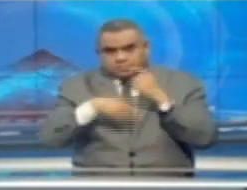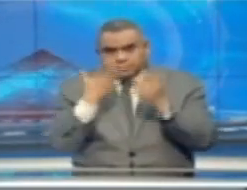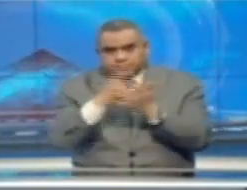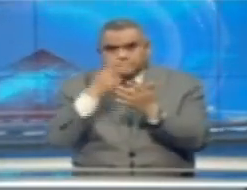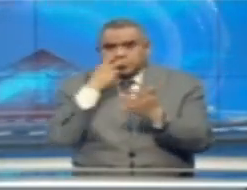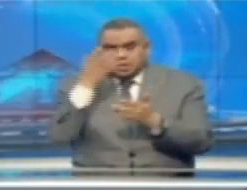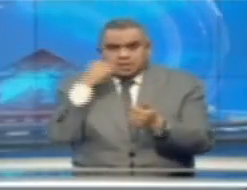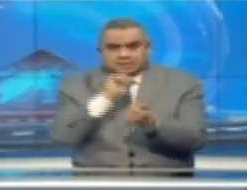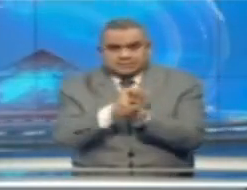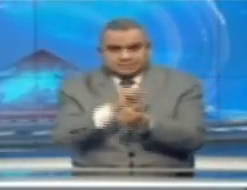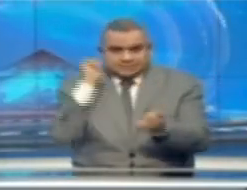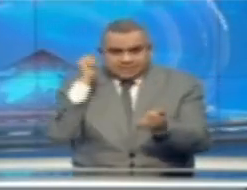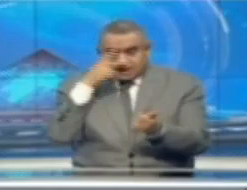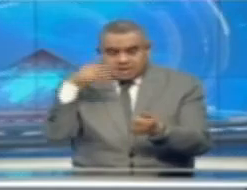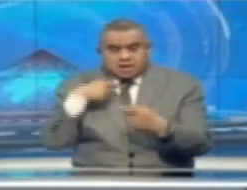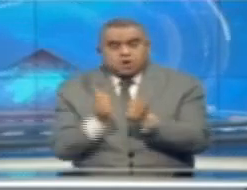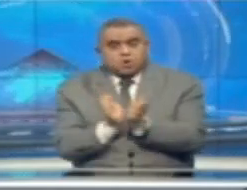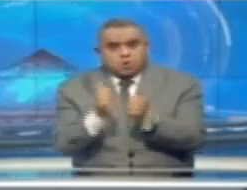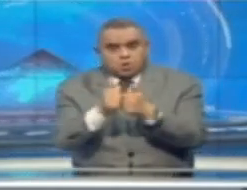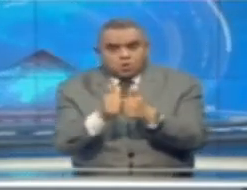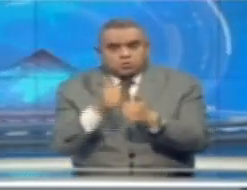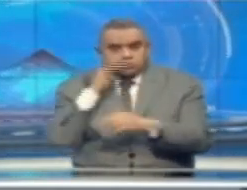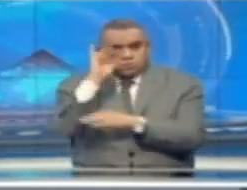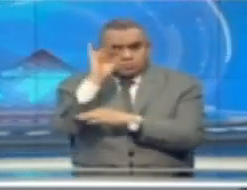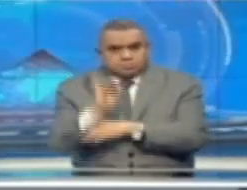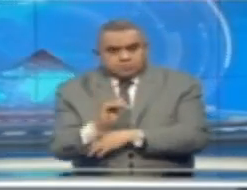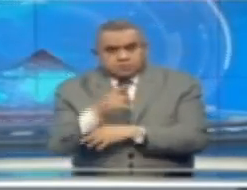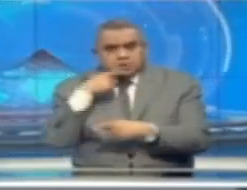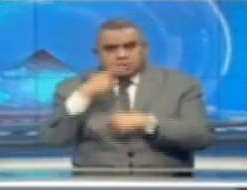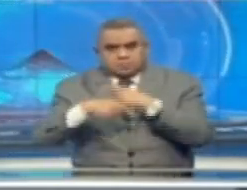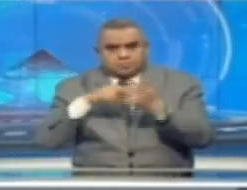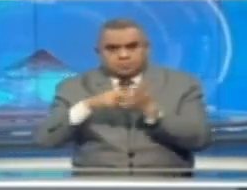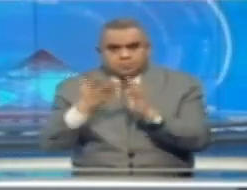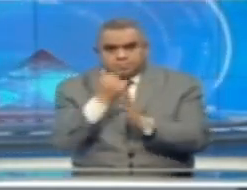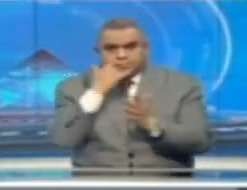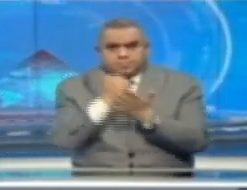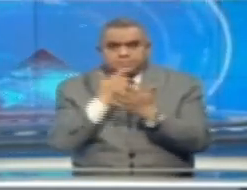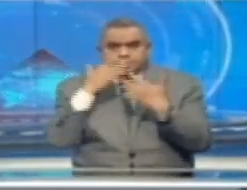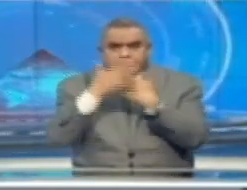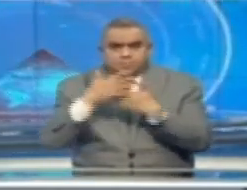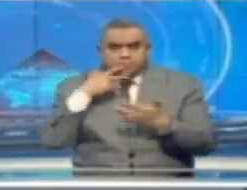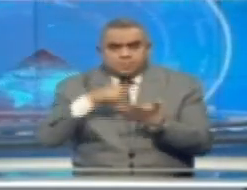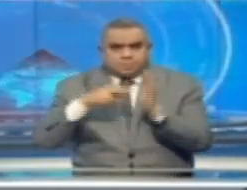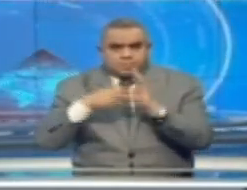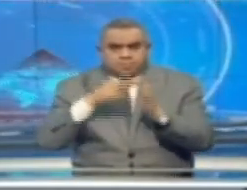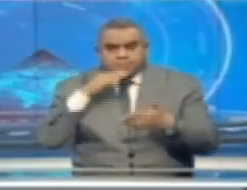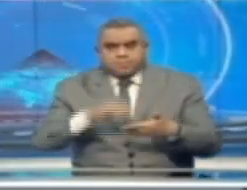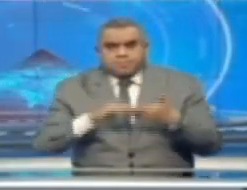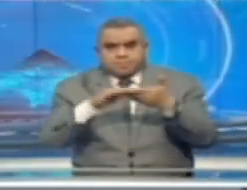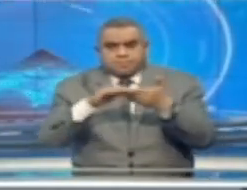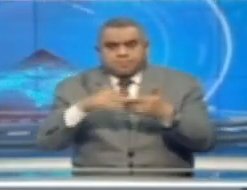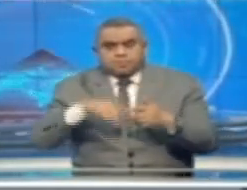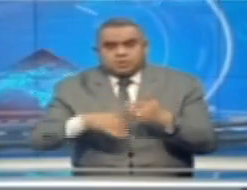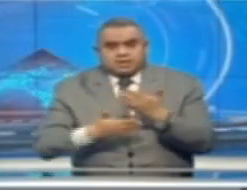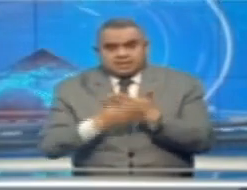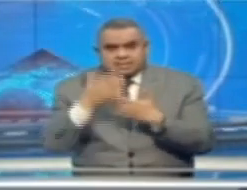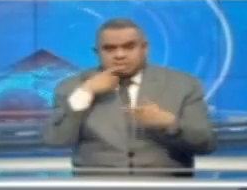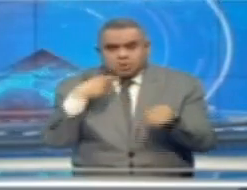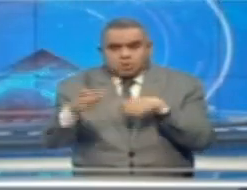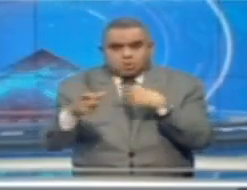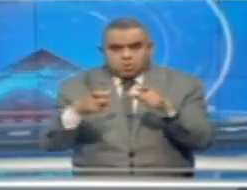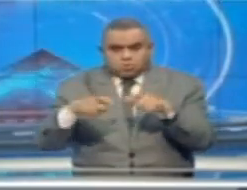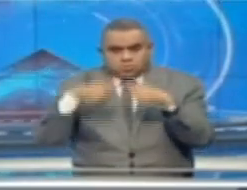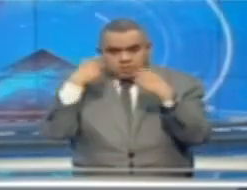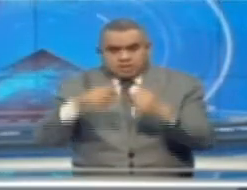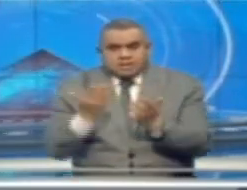عنهم وأسر النزلاء بتوفير احتياجاتهم ومساندتهم لإقامة المشروعات، وهو ما يتماشى مع الاستراتيجية الوطنية